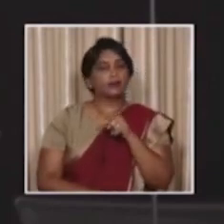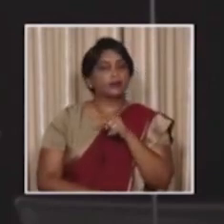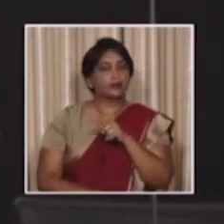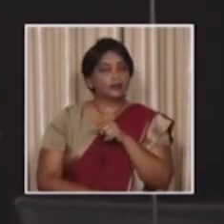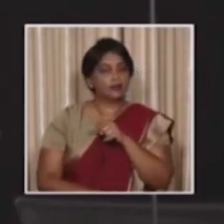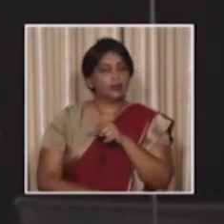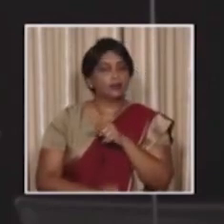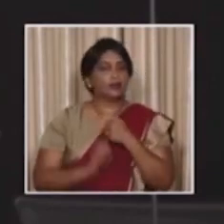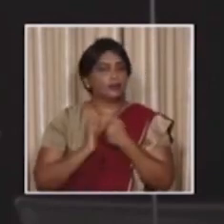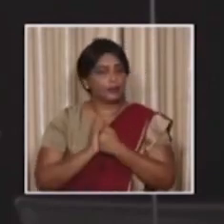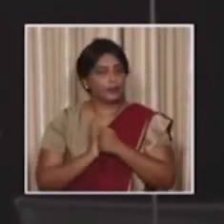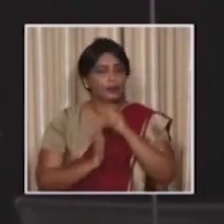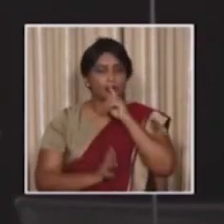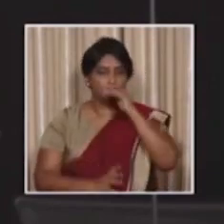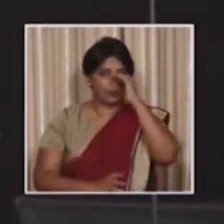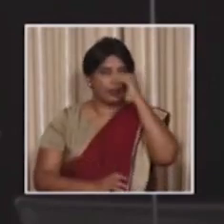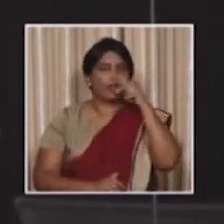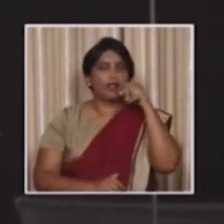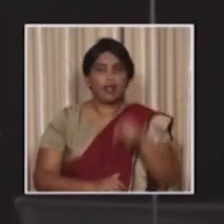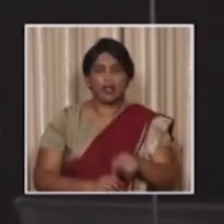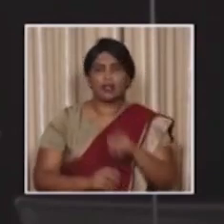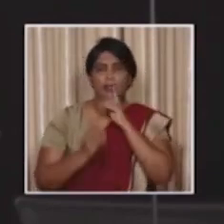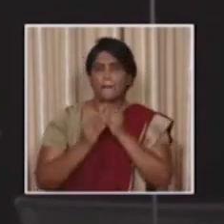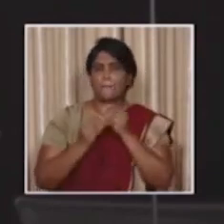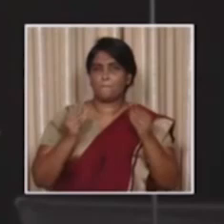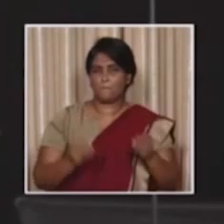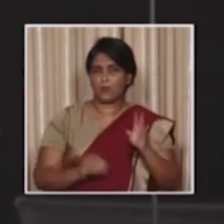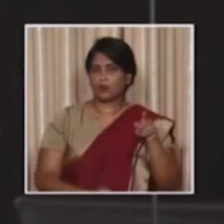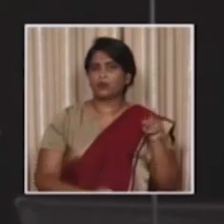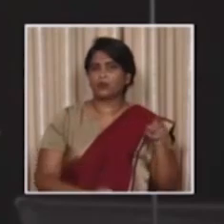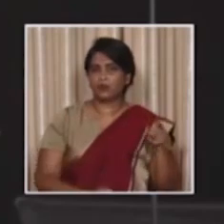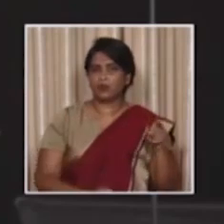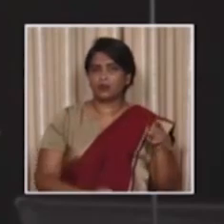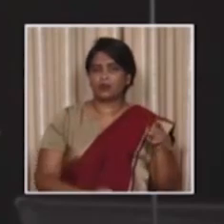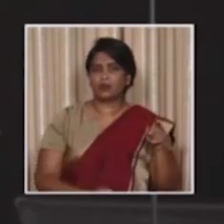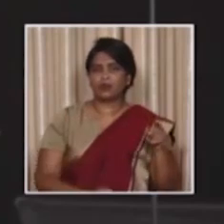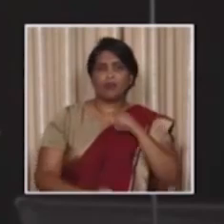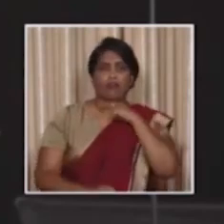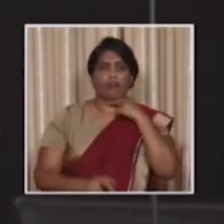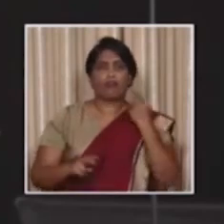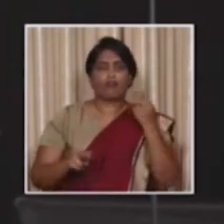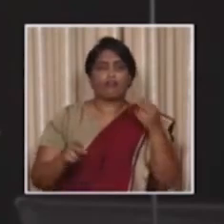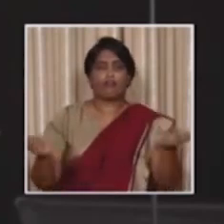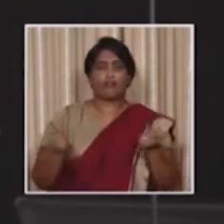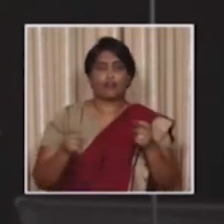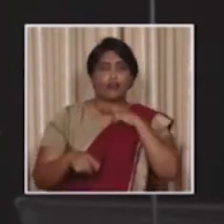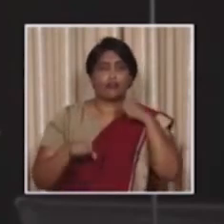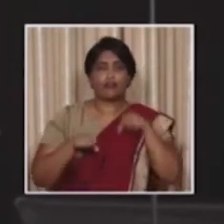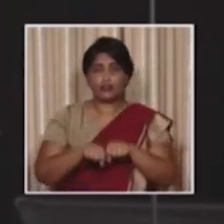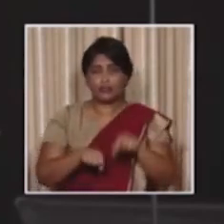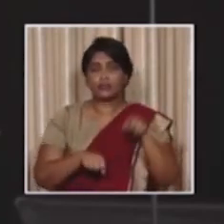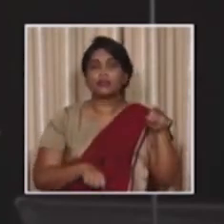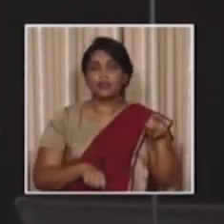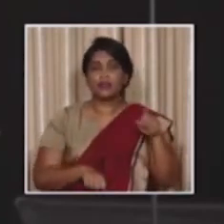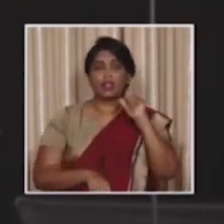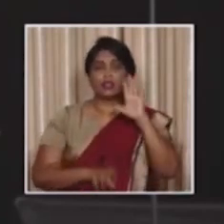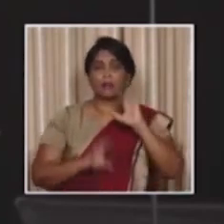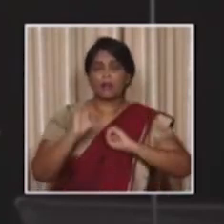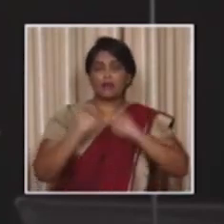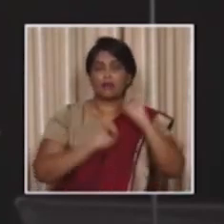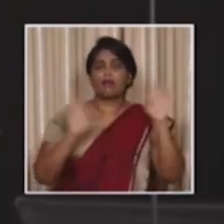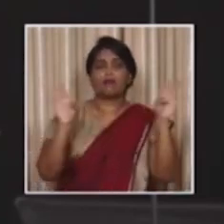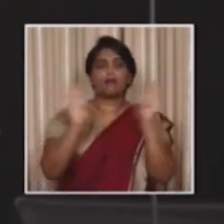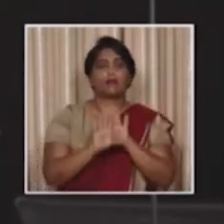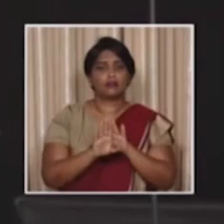தரப்பினர் தொடர்பில் கணக்கெடுப்பு மேற்கொள்ளப்பட்டுள்ளதா? அப்படியென்றால் எந்த அடிப்படையில் மேற்கொள்ளப்பட்டுள்ளது? இதன் போது கருத்து தெரிவித்த பிரதமர் இந்த விடயம்